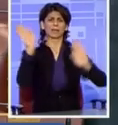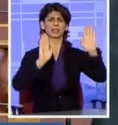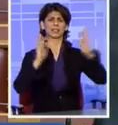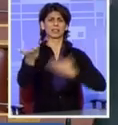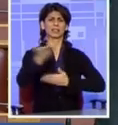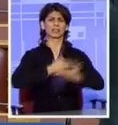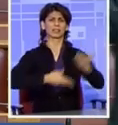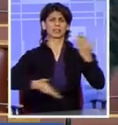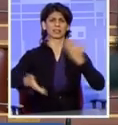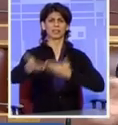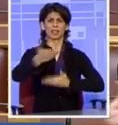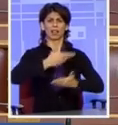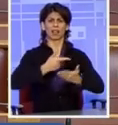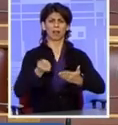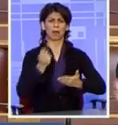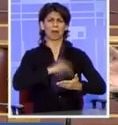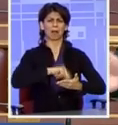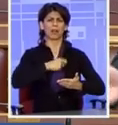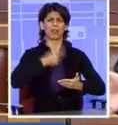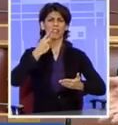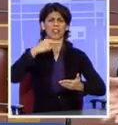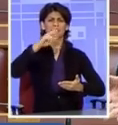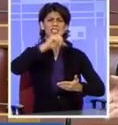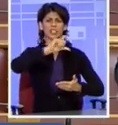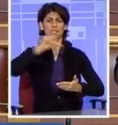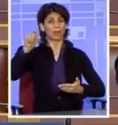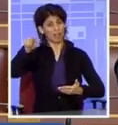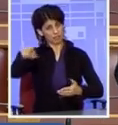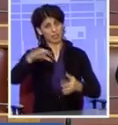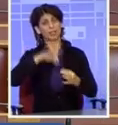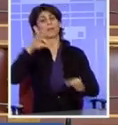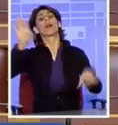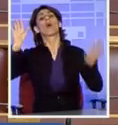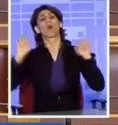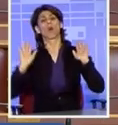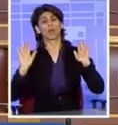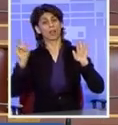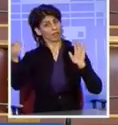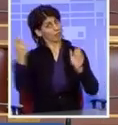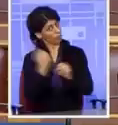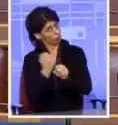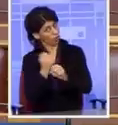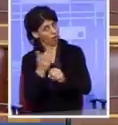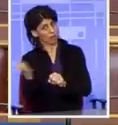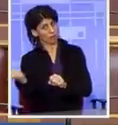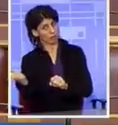με φούσκες, μόνο αυτοί δεν είναι τεμπέληδες. Αυτοί δουλεύουν.